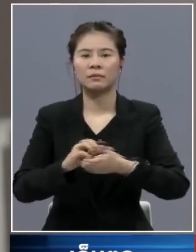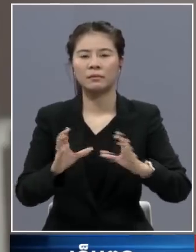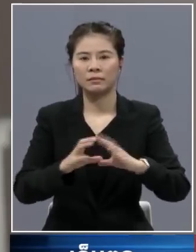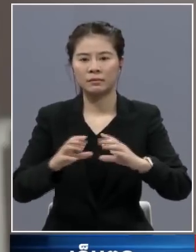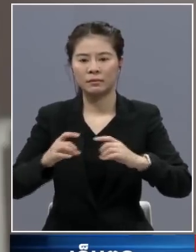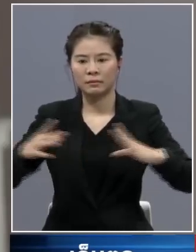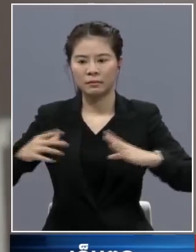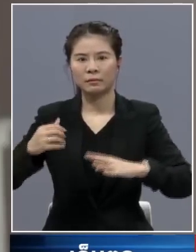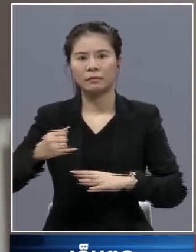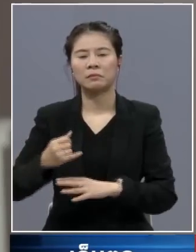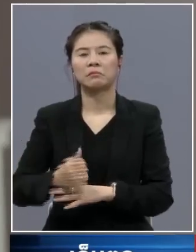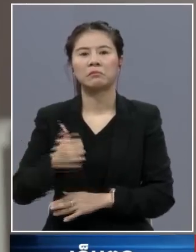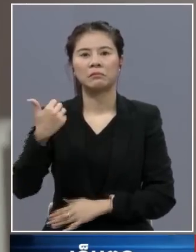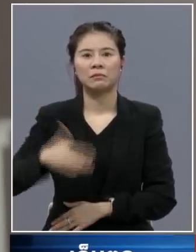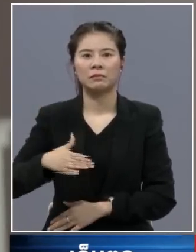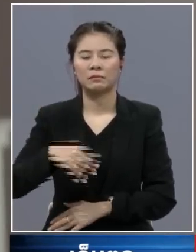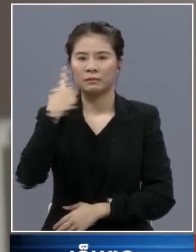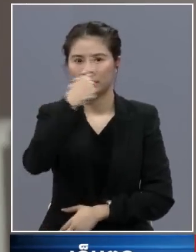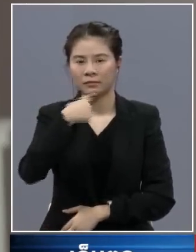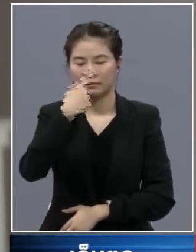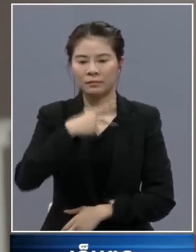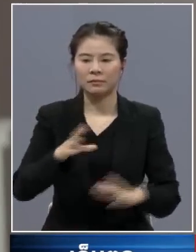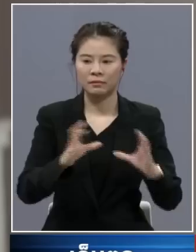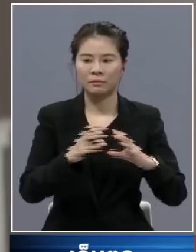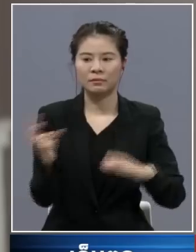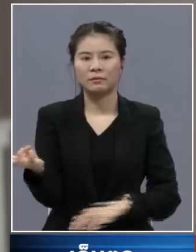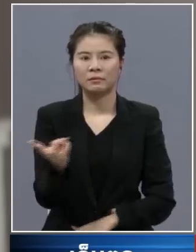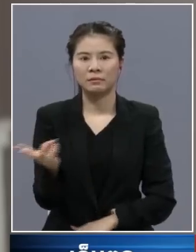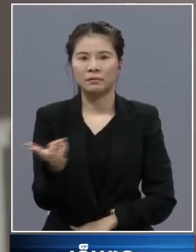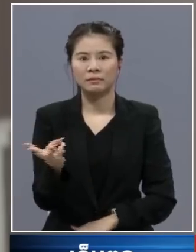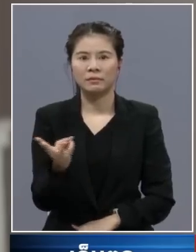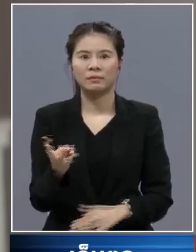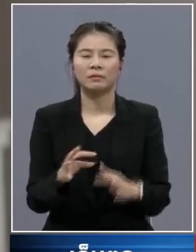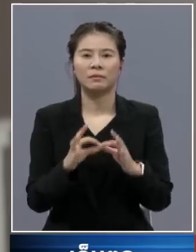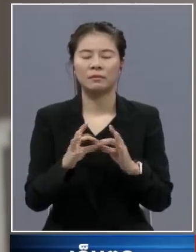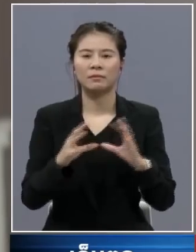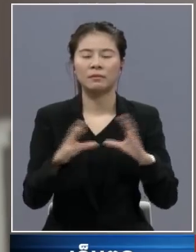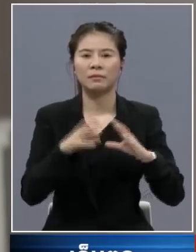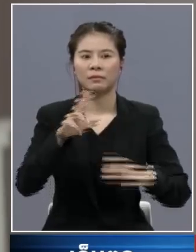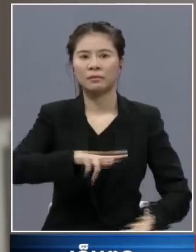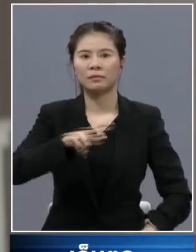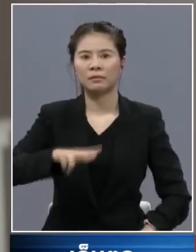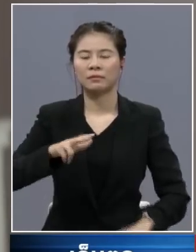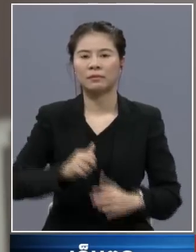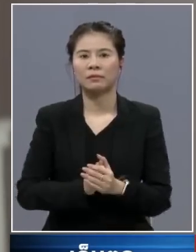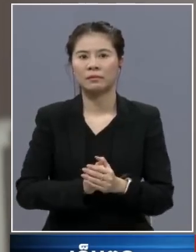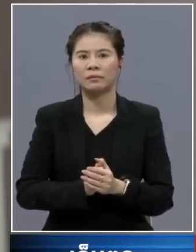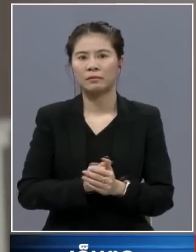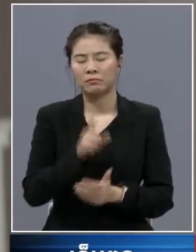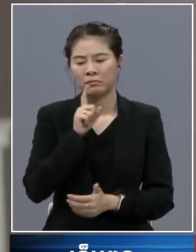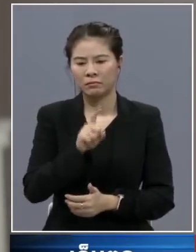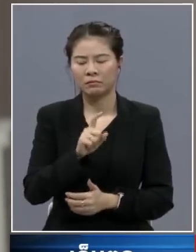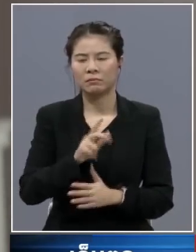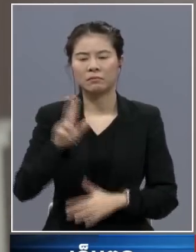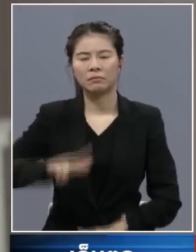านใครจะมาตั้งรัฐบาลเสียงข้างน้อยแข่งกับเราซึ่งคำถามมุ่งเป้ามาที่พรรคเพื่อไทยเลยถูกสังคมข่าวสารก